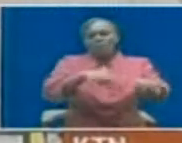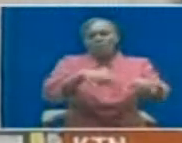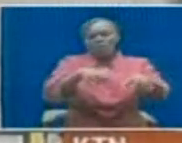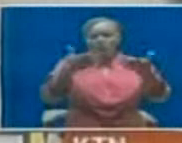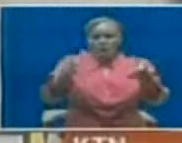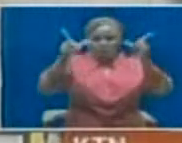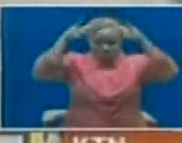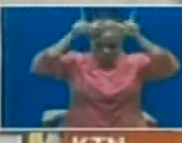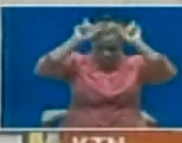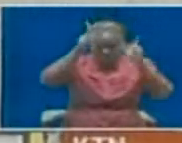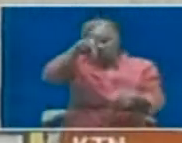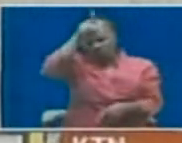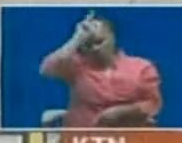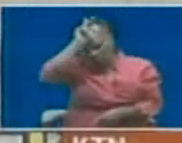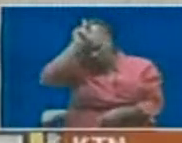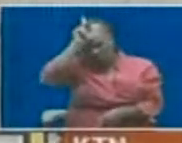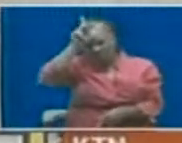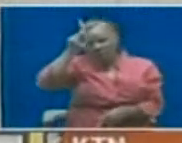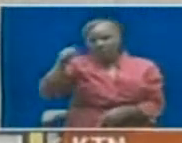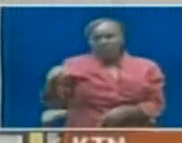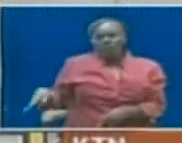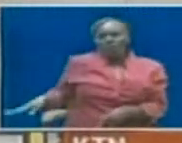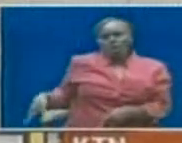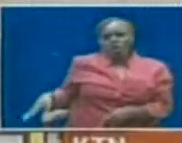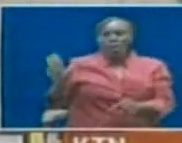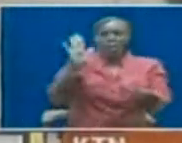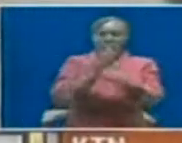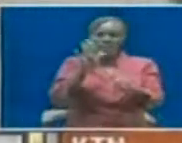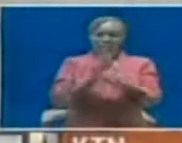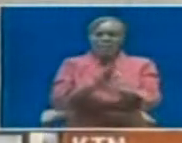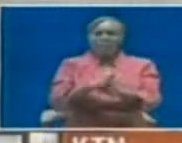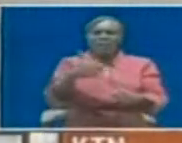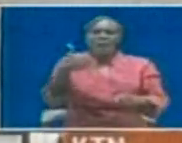ng'ombe, mbuzi, kondoo. Nyingi